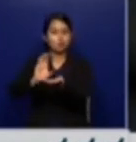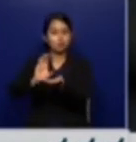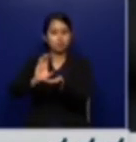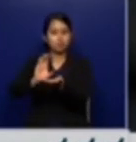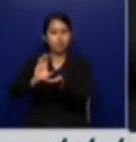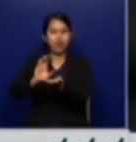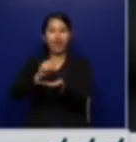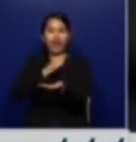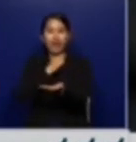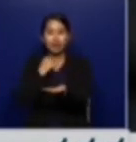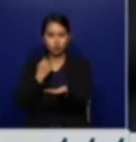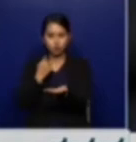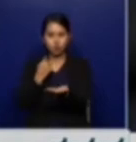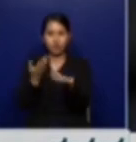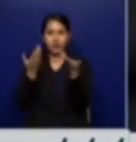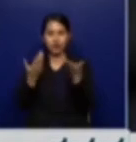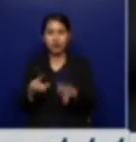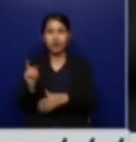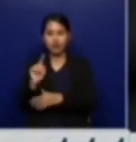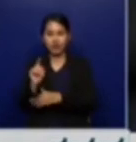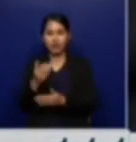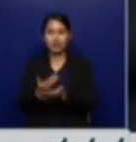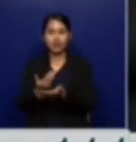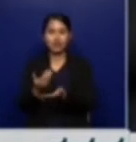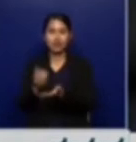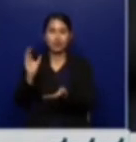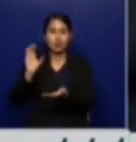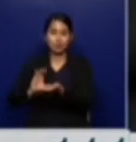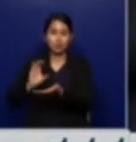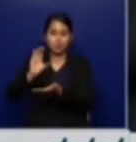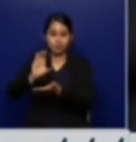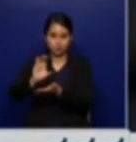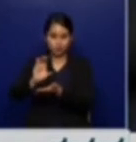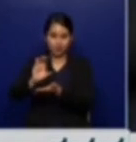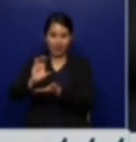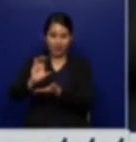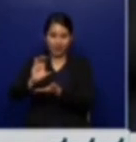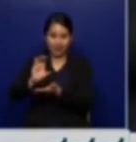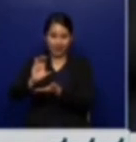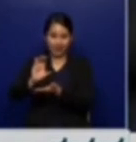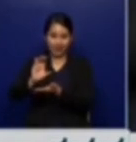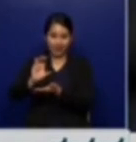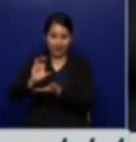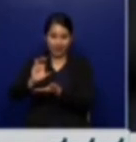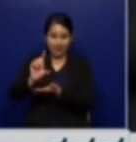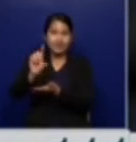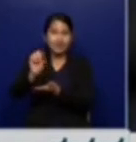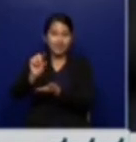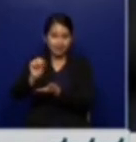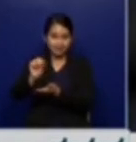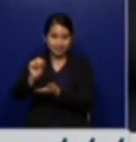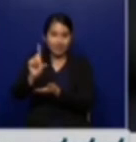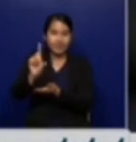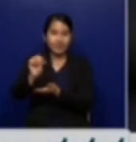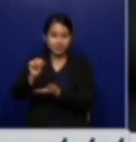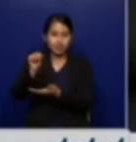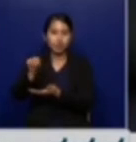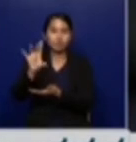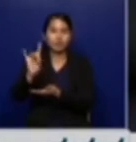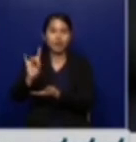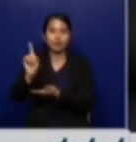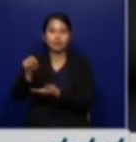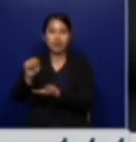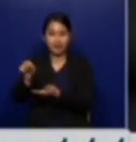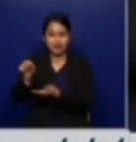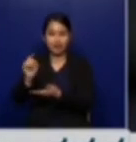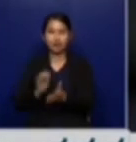าดดุลและวงเงินเม็ดลงทุนเนี่ยไม่น้อยกว่าร้อยละ20ก็คือ 20.8